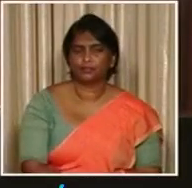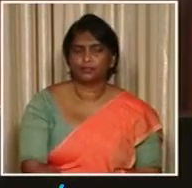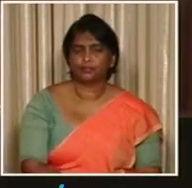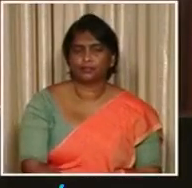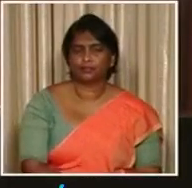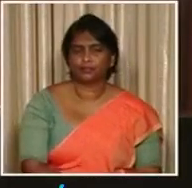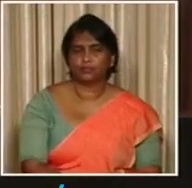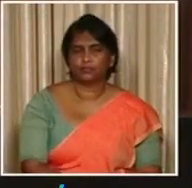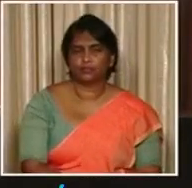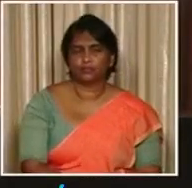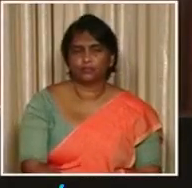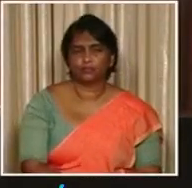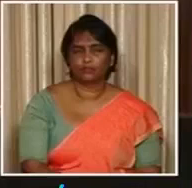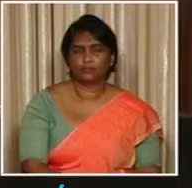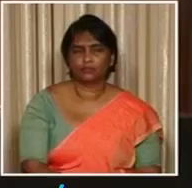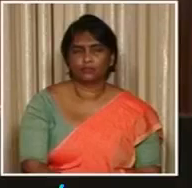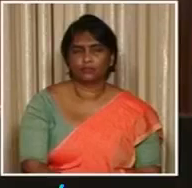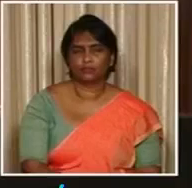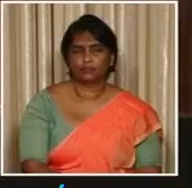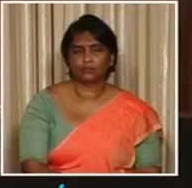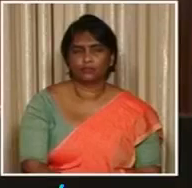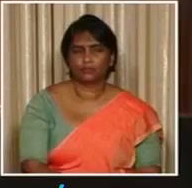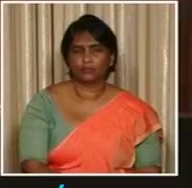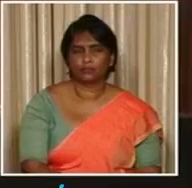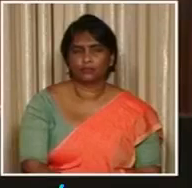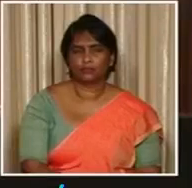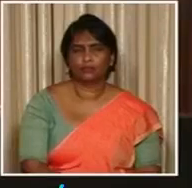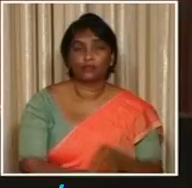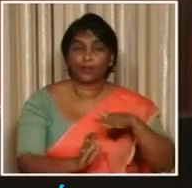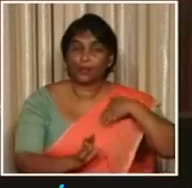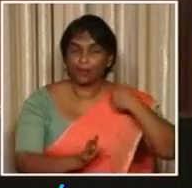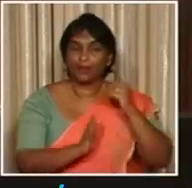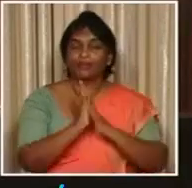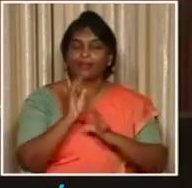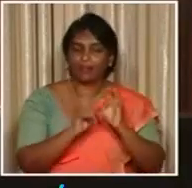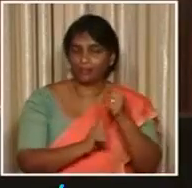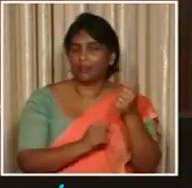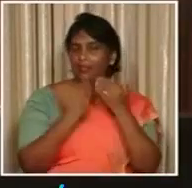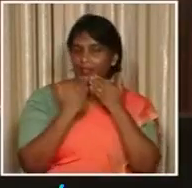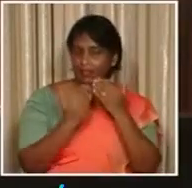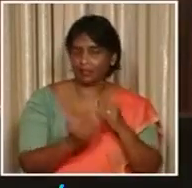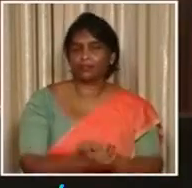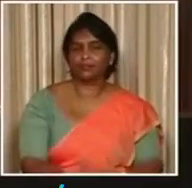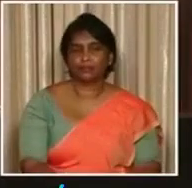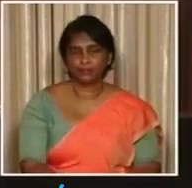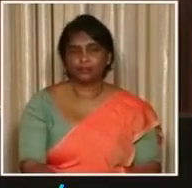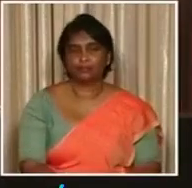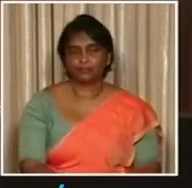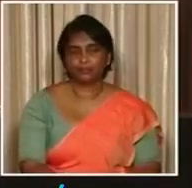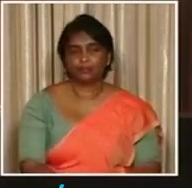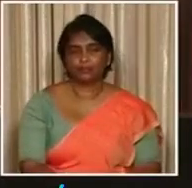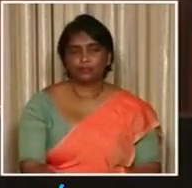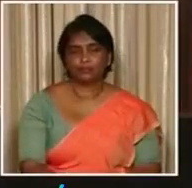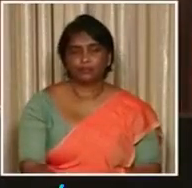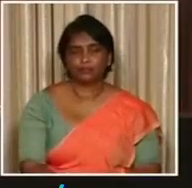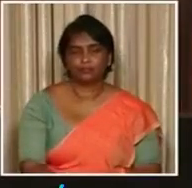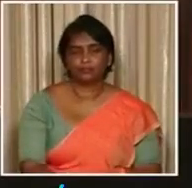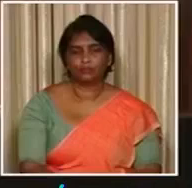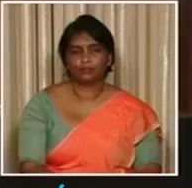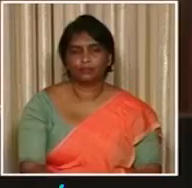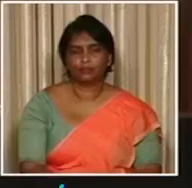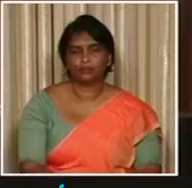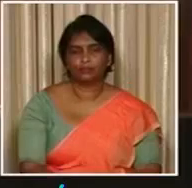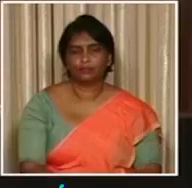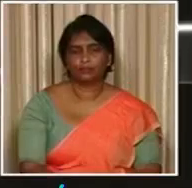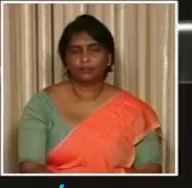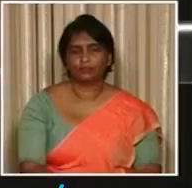හොඳයි. ඔව් බොමිසුතේ හරි. ඔබතුමා ජ්‍යෙෂ්ඨ මන්ත්‍රීවරයෙක් නේ ඒක නිසා හොඳයි. බොමිසුතේ කාර්ක සභාවේ කතා කරමු. මේ මේ මේ මේ